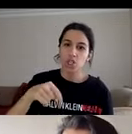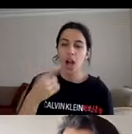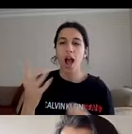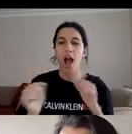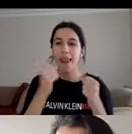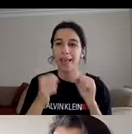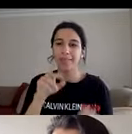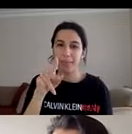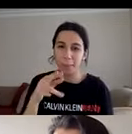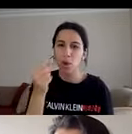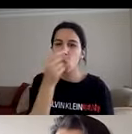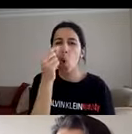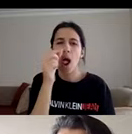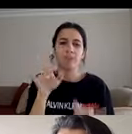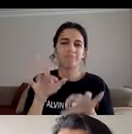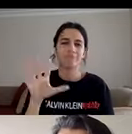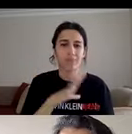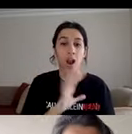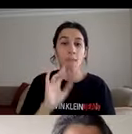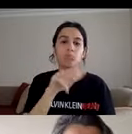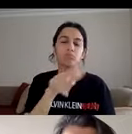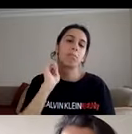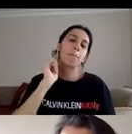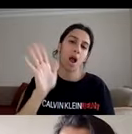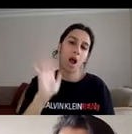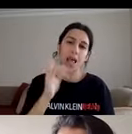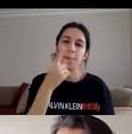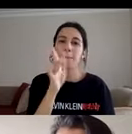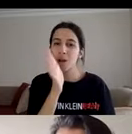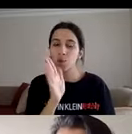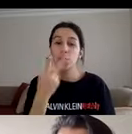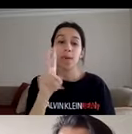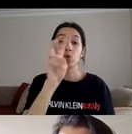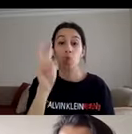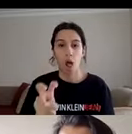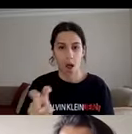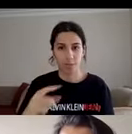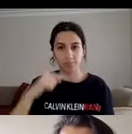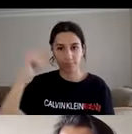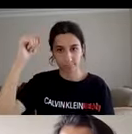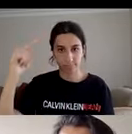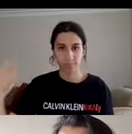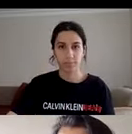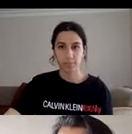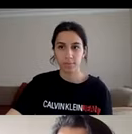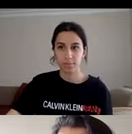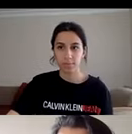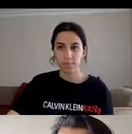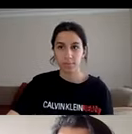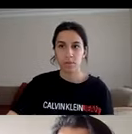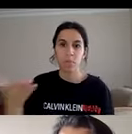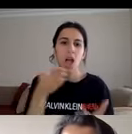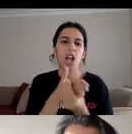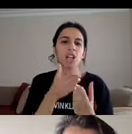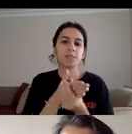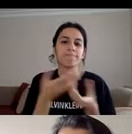yüzeyler oluşturan terminaller var. Fakat bu cihazlar pahalı. Yani 1500-2000 dolarlardan başlıyorlar. Dolayısıyla burada evrensel erişim anlamında da kısıtlar